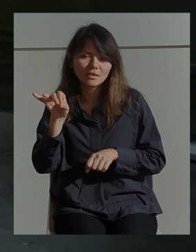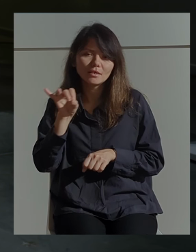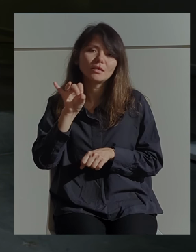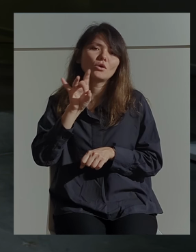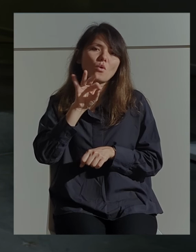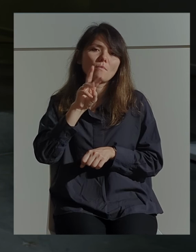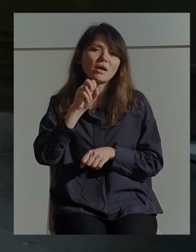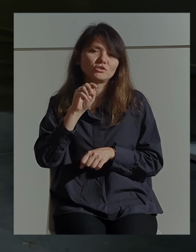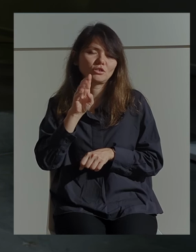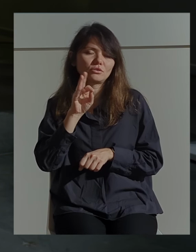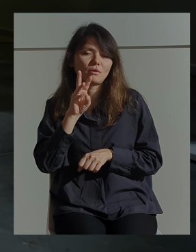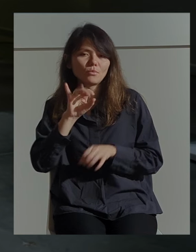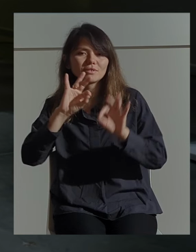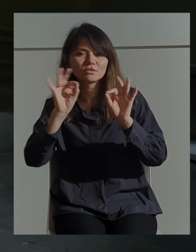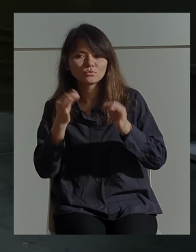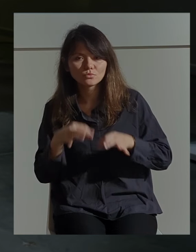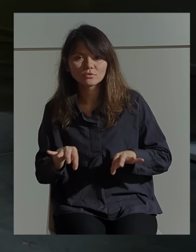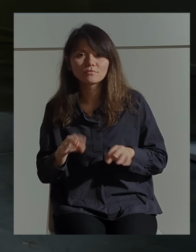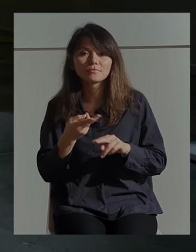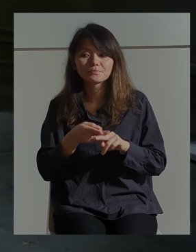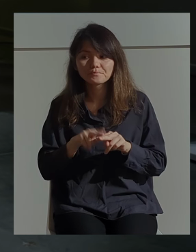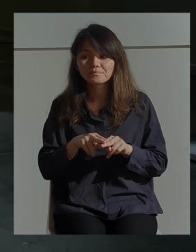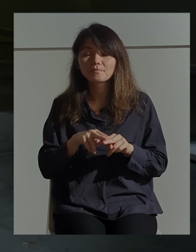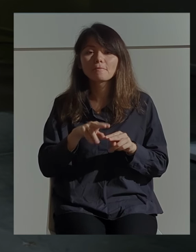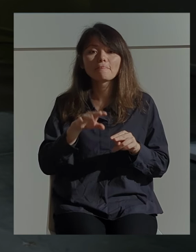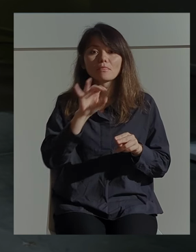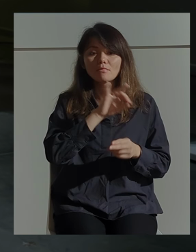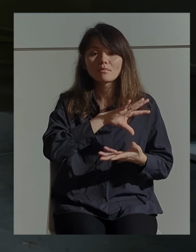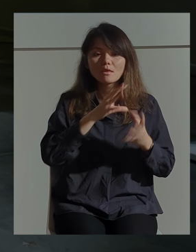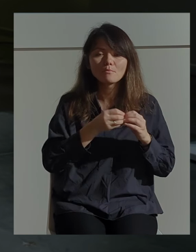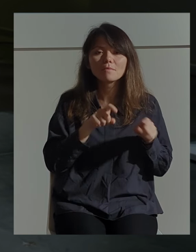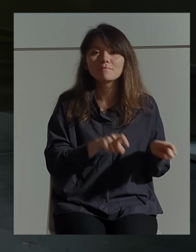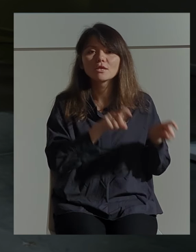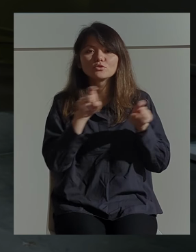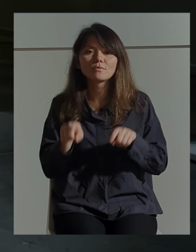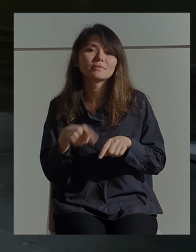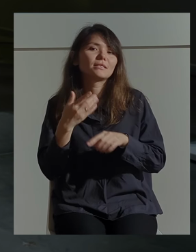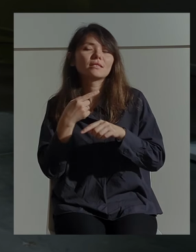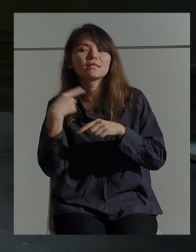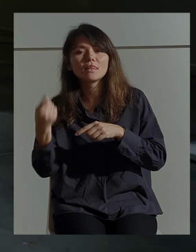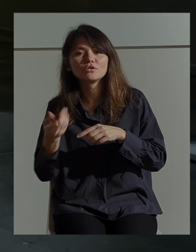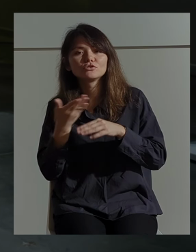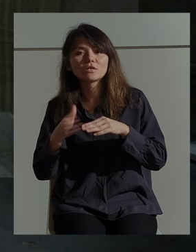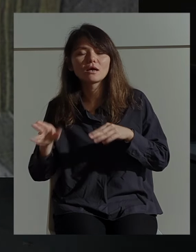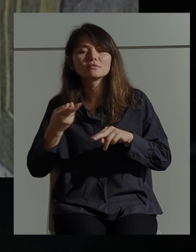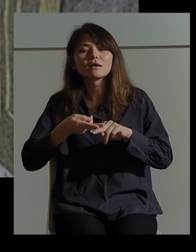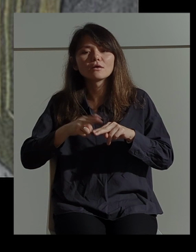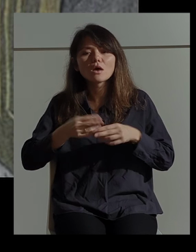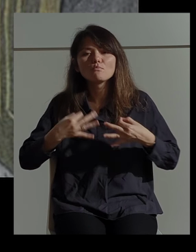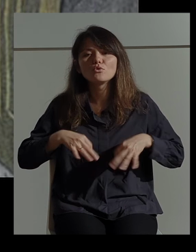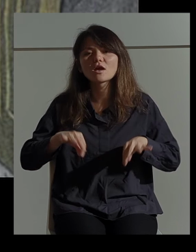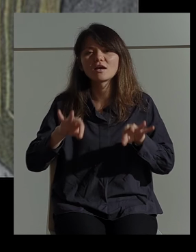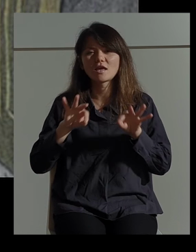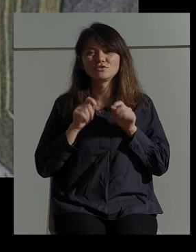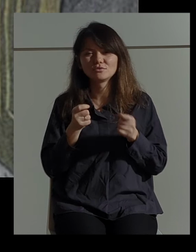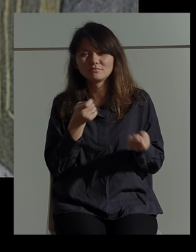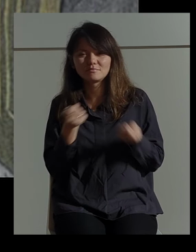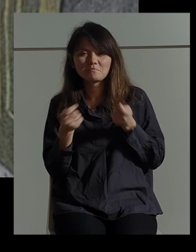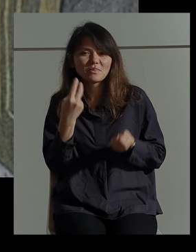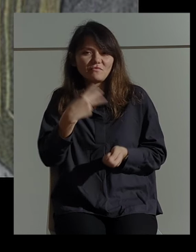искусству с этим багажом соответственно Давайте перейдём к следующей части а именно к бюрократической машинерии XX